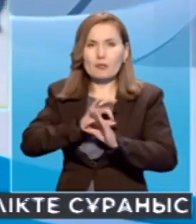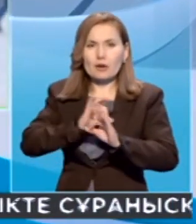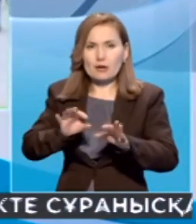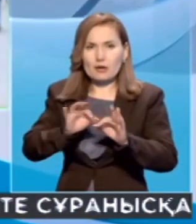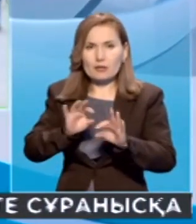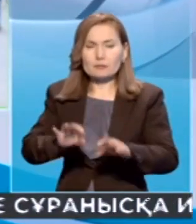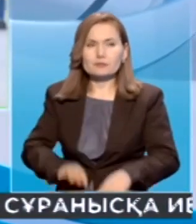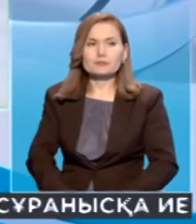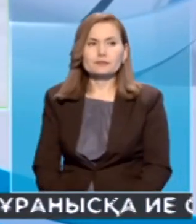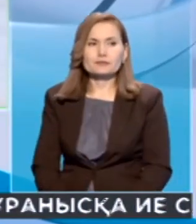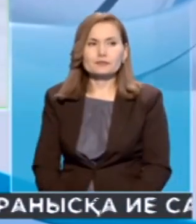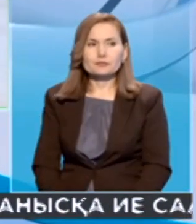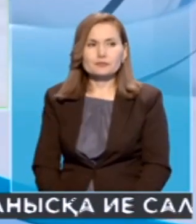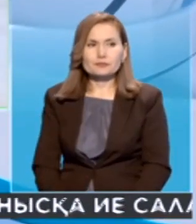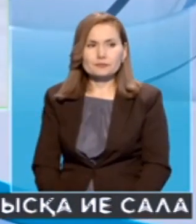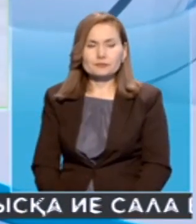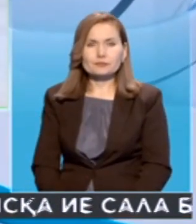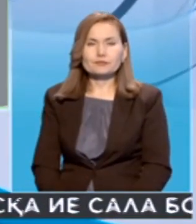кеш қалай өтіп жатыр?